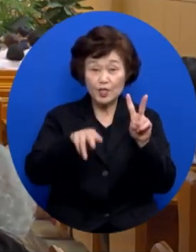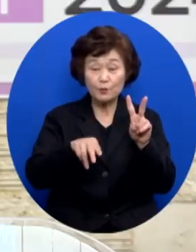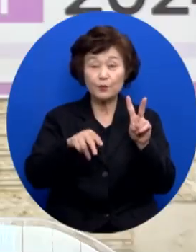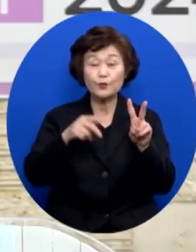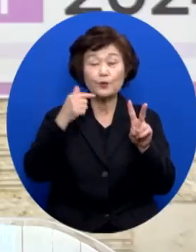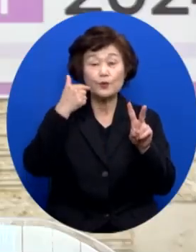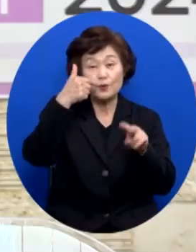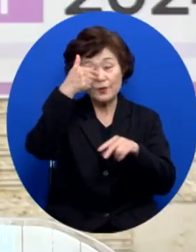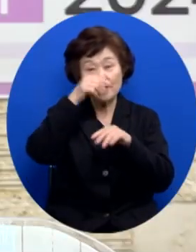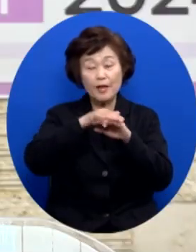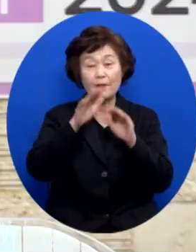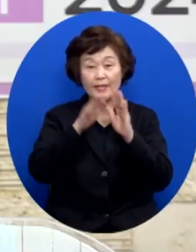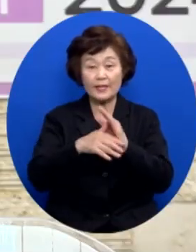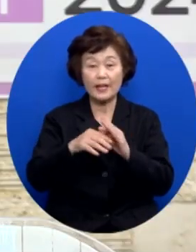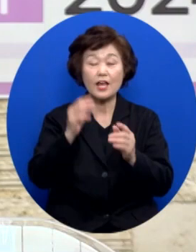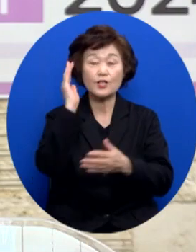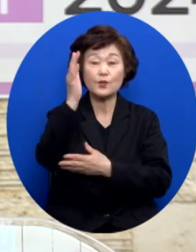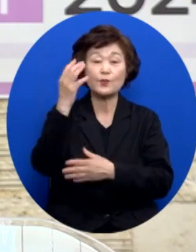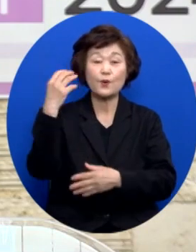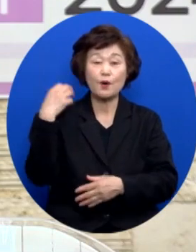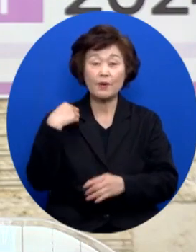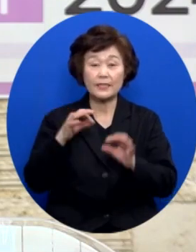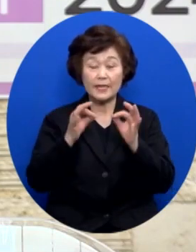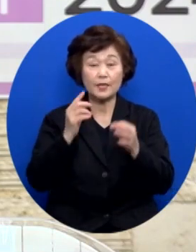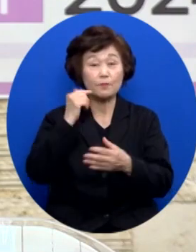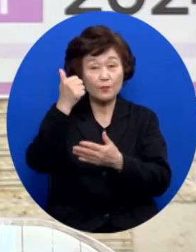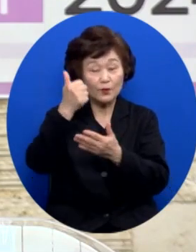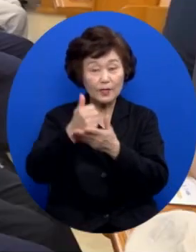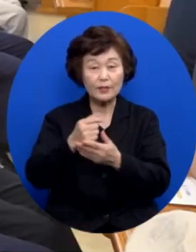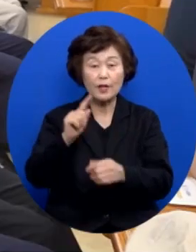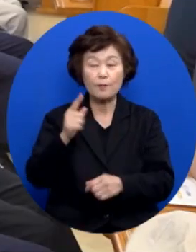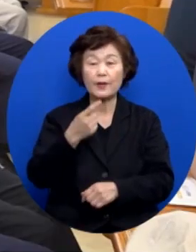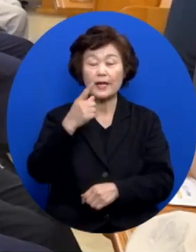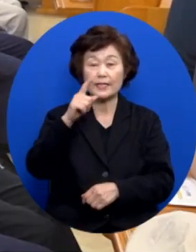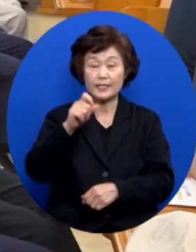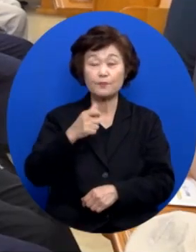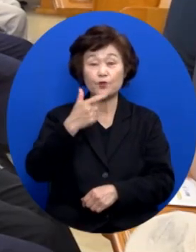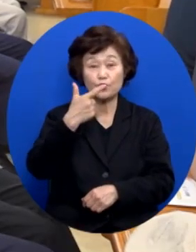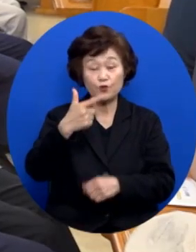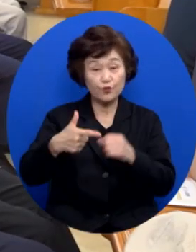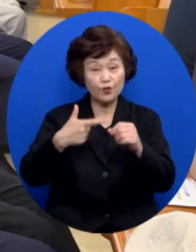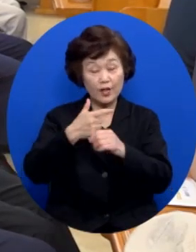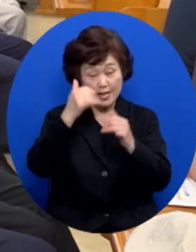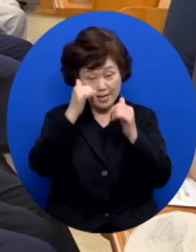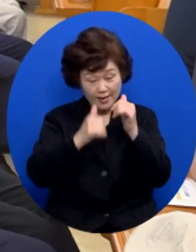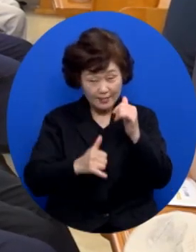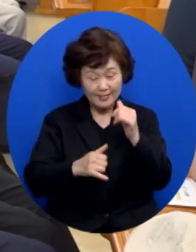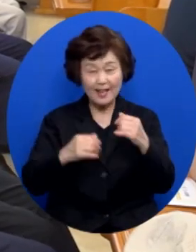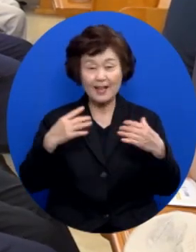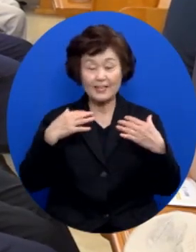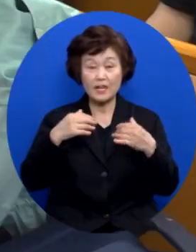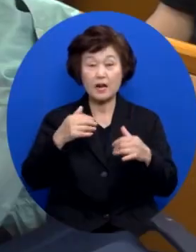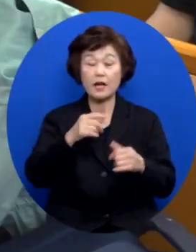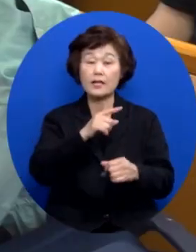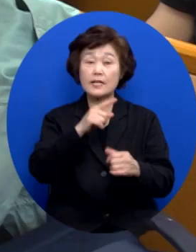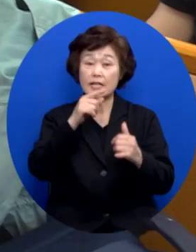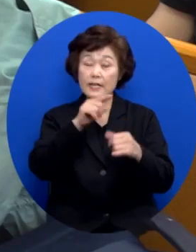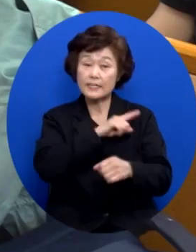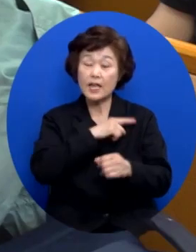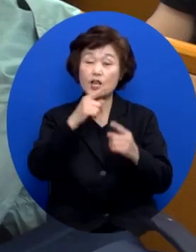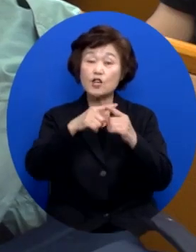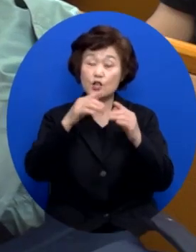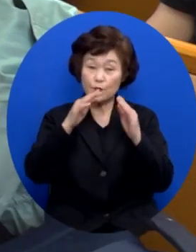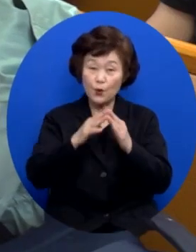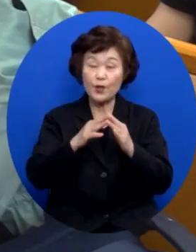맡은 감리회 남부연회 김동현 감독은 116년의 역사를 자랑하는 대전 제일교회가 건강히 든든히